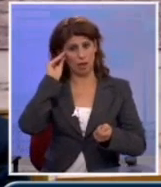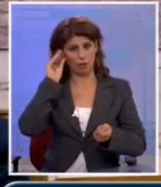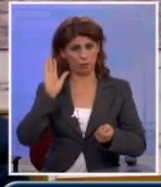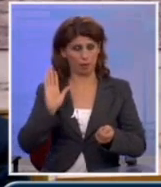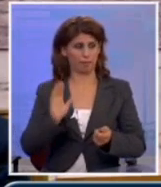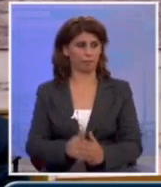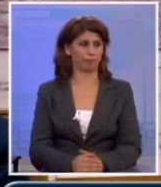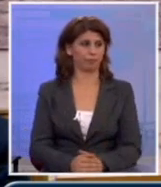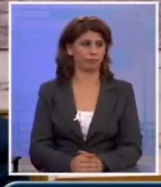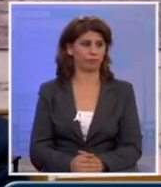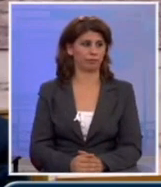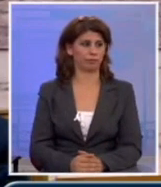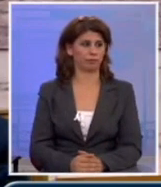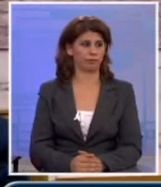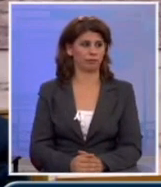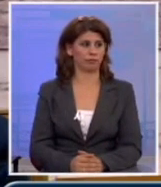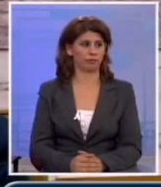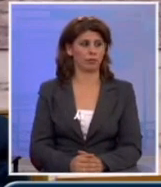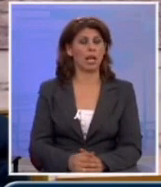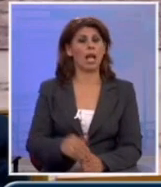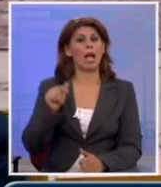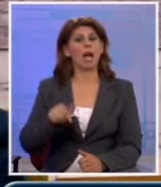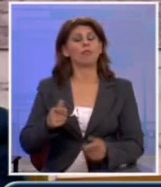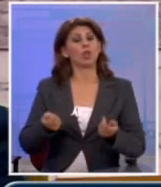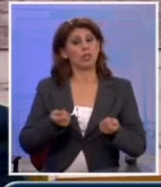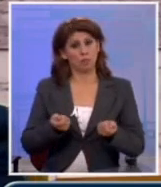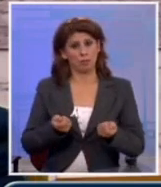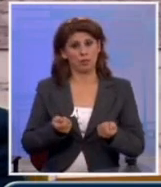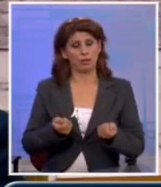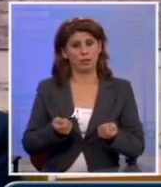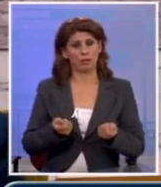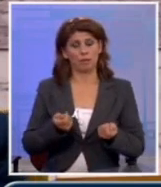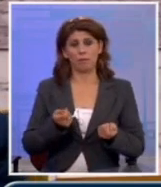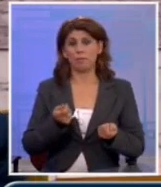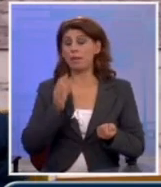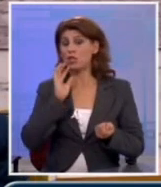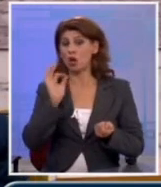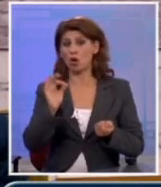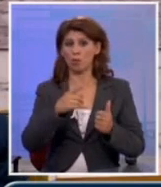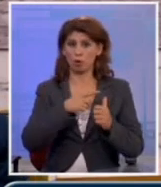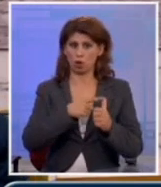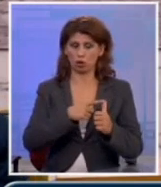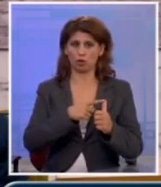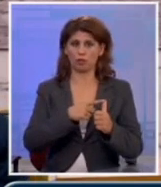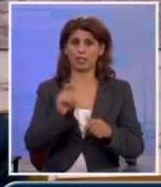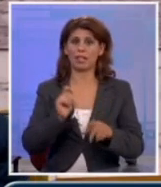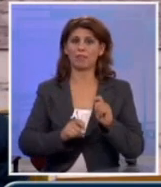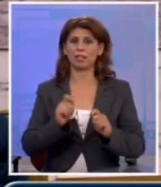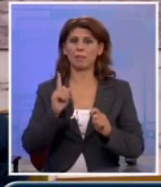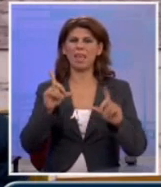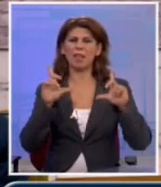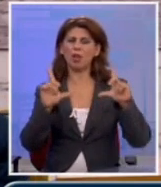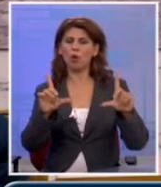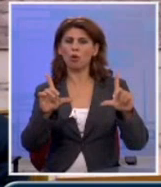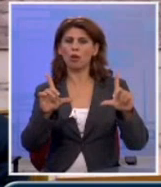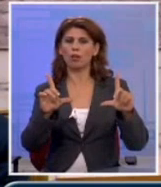όμως ότι αυτό χρησιμοποιείται προκειμένου αφενός να δημιουργηθεί μία